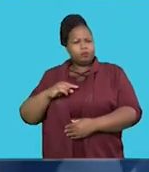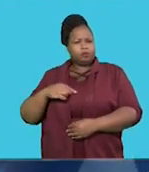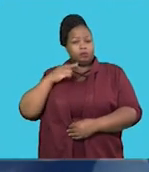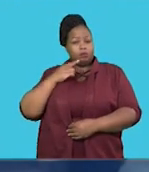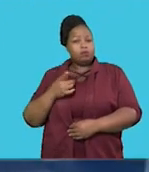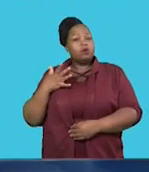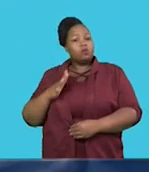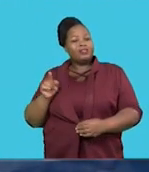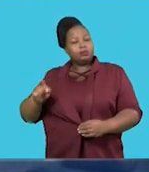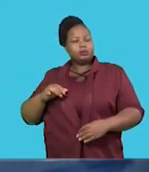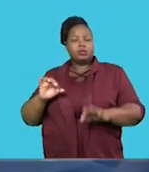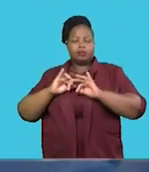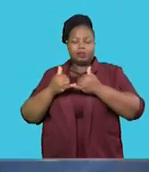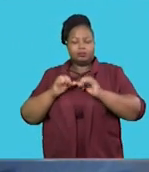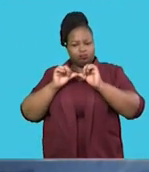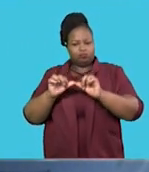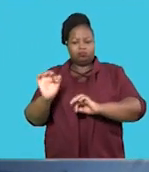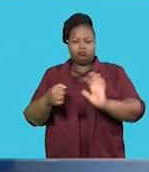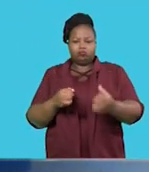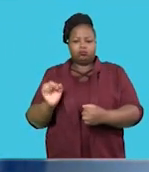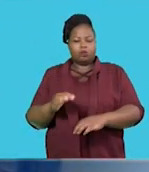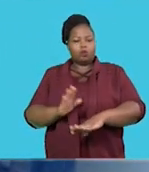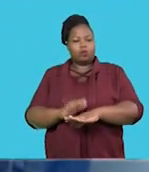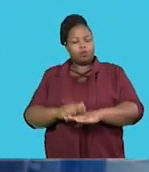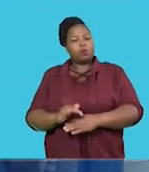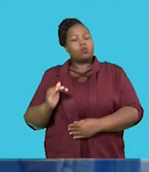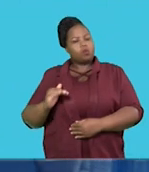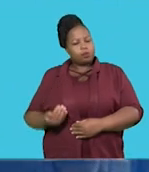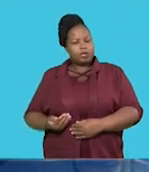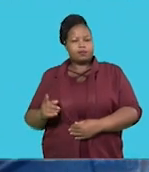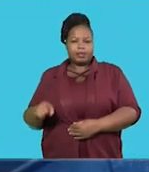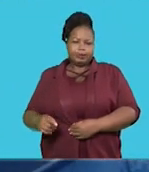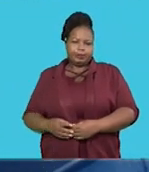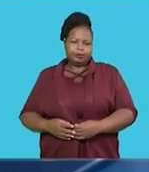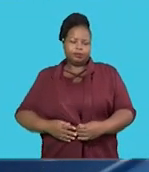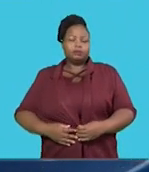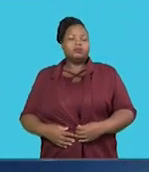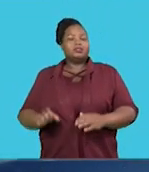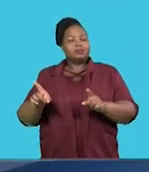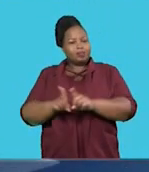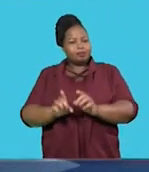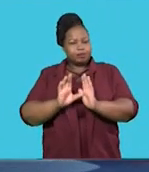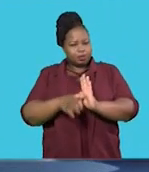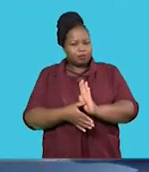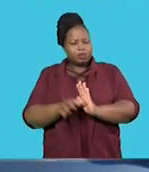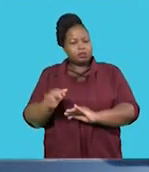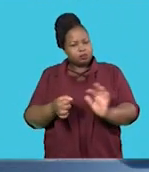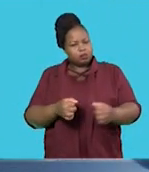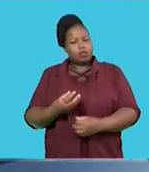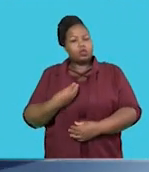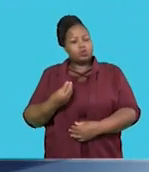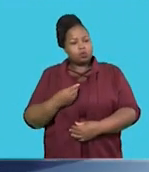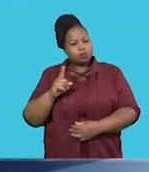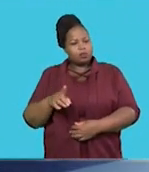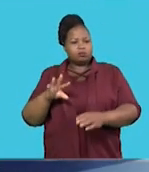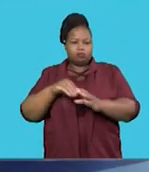into eyifunayo ukuthi le nkampani iqhubeke nokuqasha kumbe ke ikwazi ukuthi iqashe abantu besifazana abantu abaphila nokukhubazeka ngomjalo nayentsha ukuthi